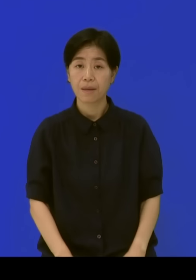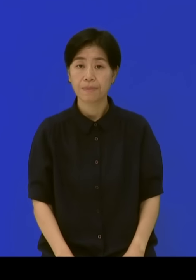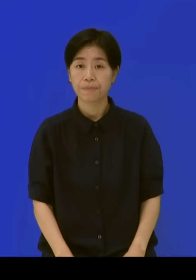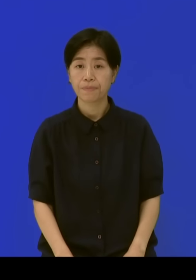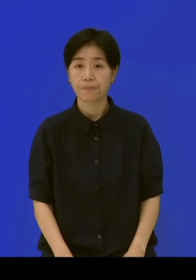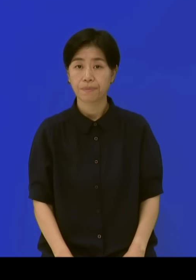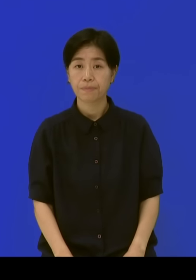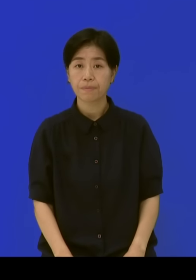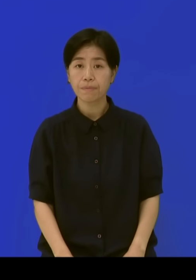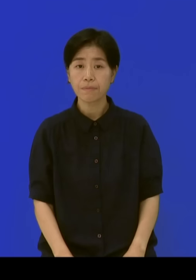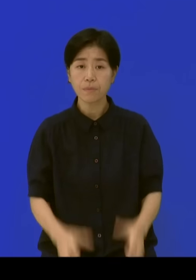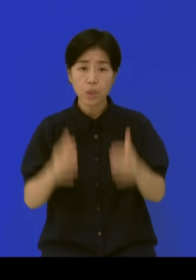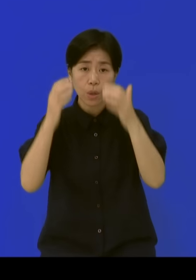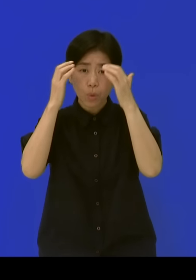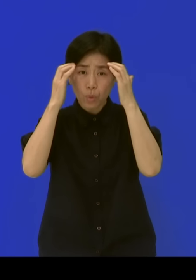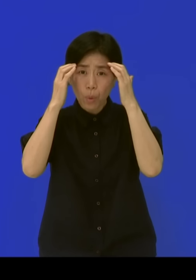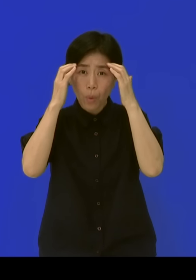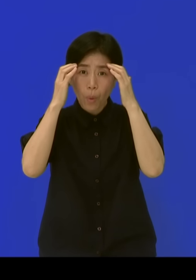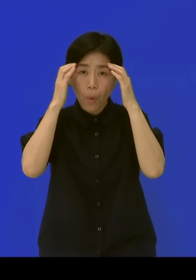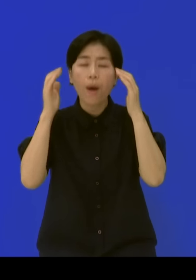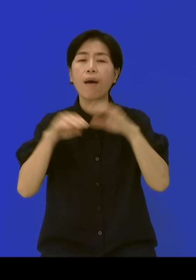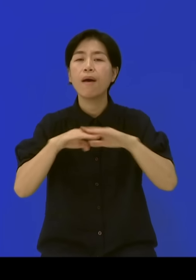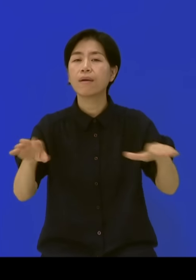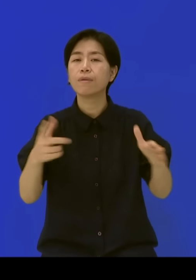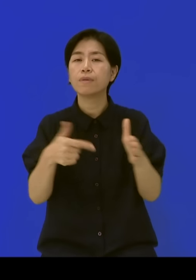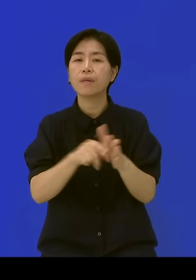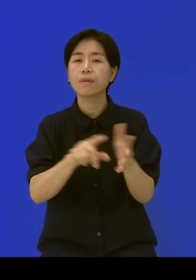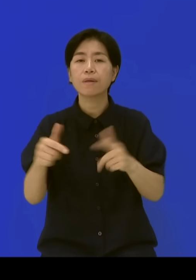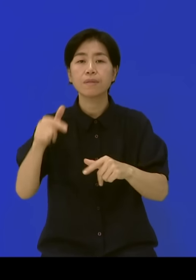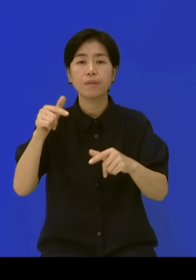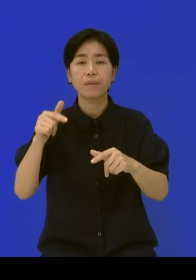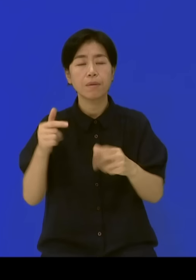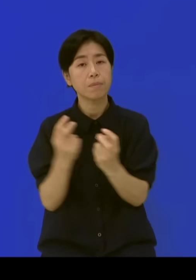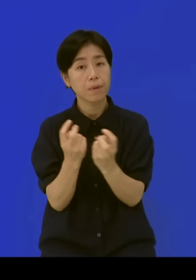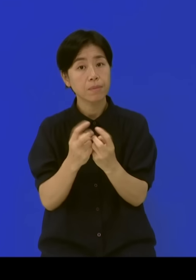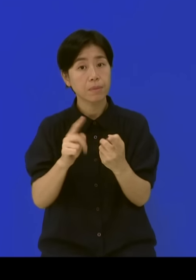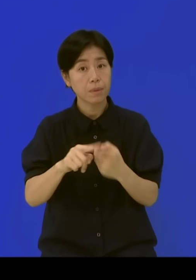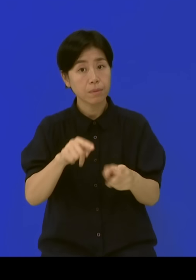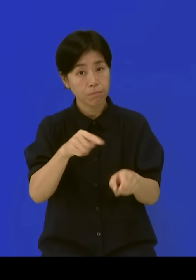좀 자유로울 수 있는 여러 가지 깨달음을 얻으셨다고 하는데 어떤 깨달음을 얻으셨어요?